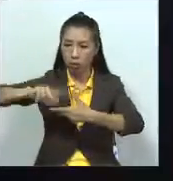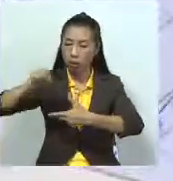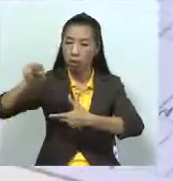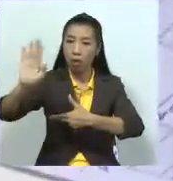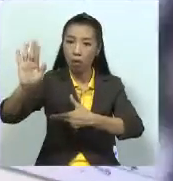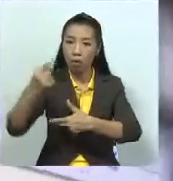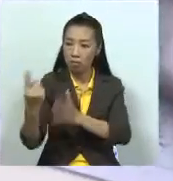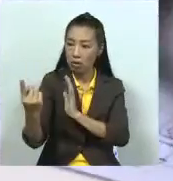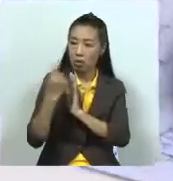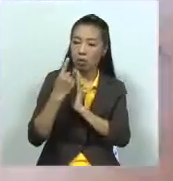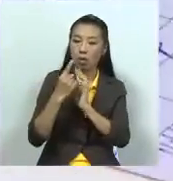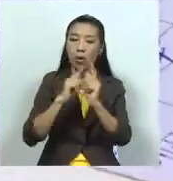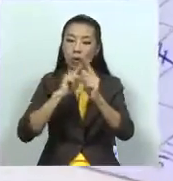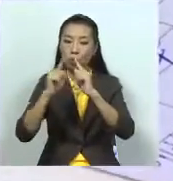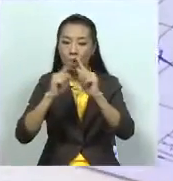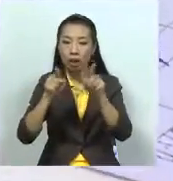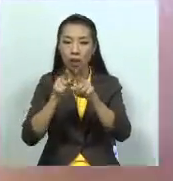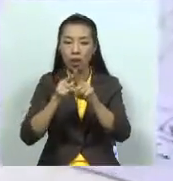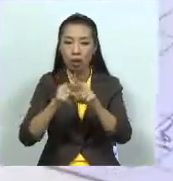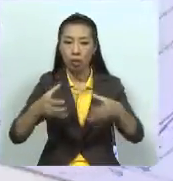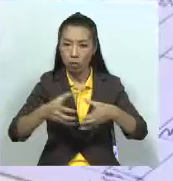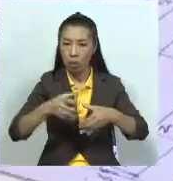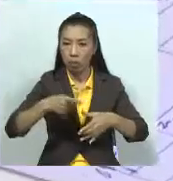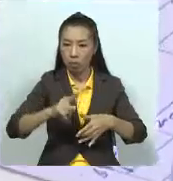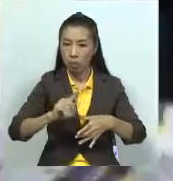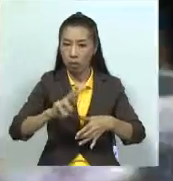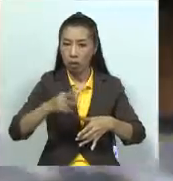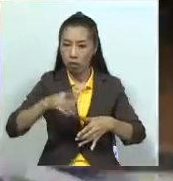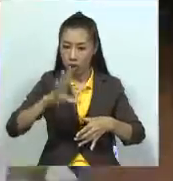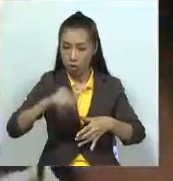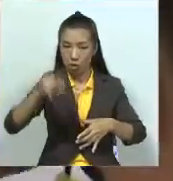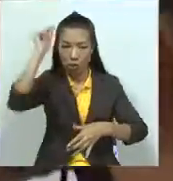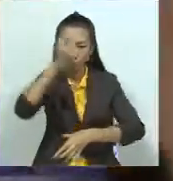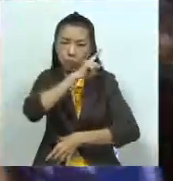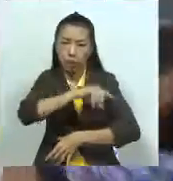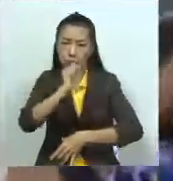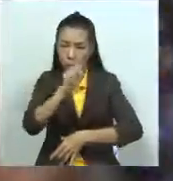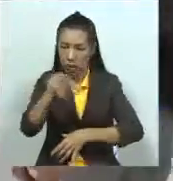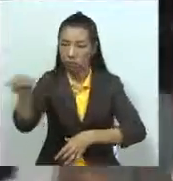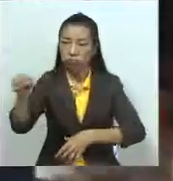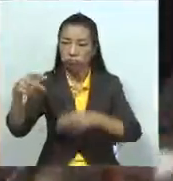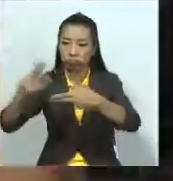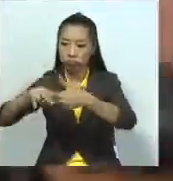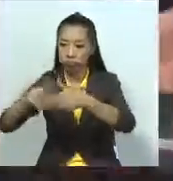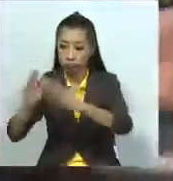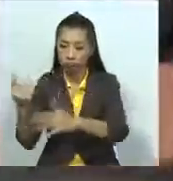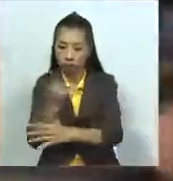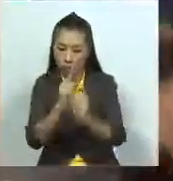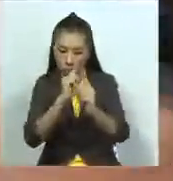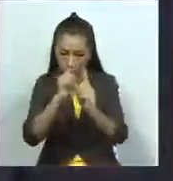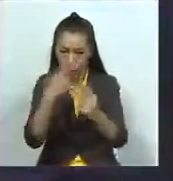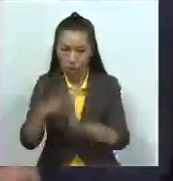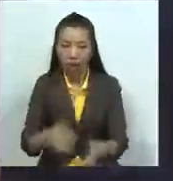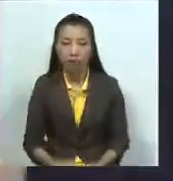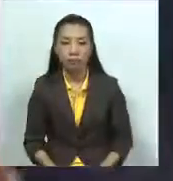นมาพูดคุยกับนายสุเทพเทือกสุบรรณผู้ก่อตั้งพรรคแล้วค่ะขณะที่นายธรรมนัสก็กล่าวถึงกระแสความไม่แน่นอนในการจัดตั้ง